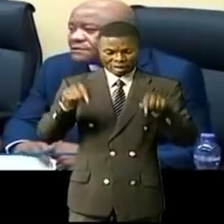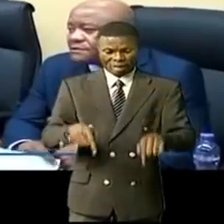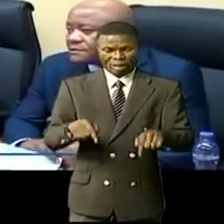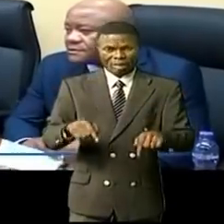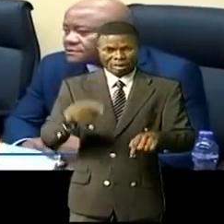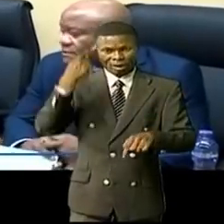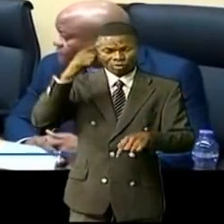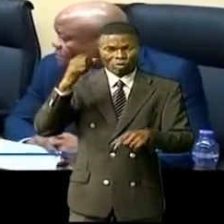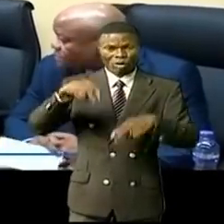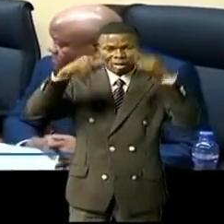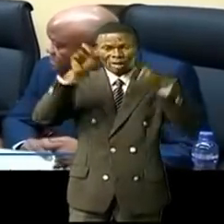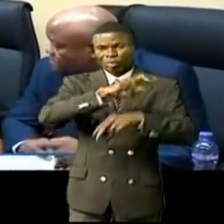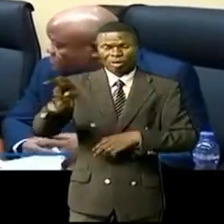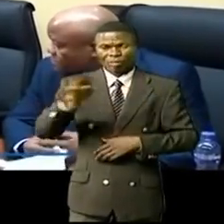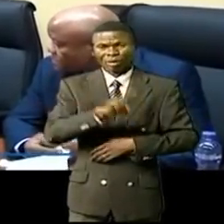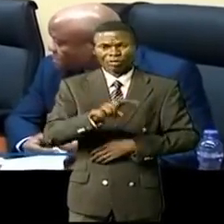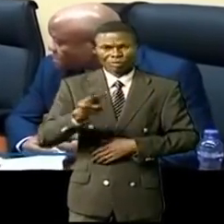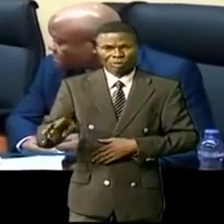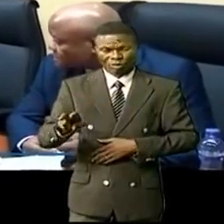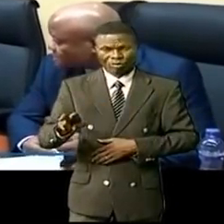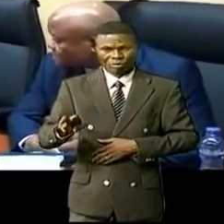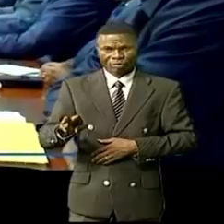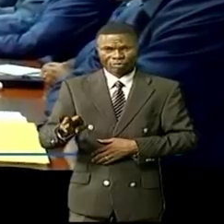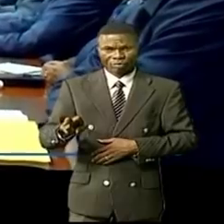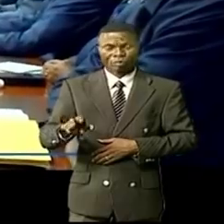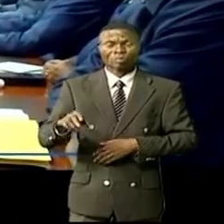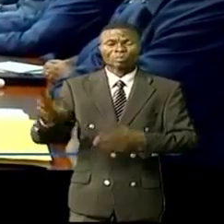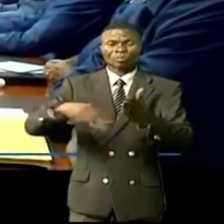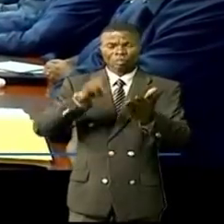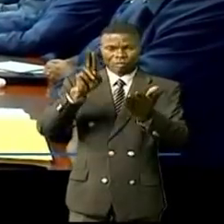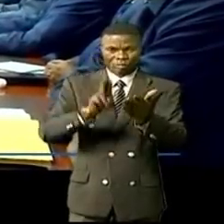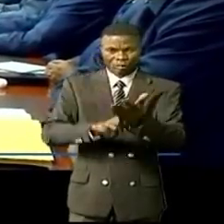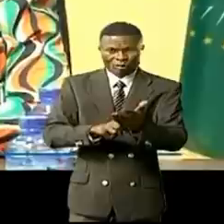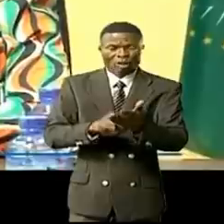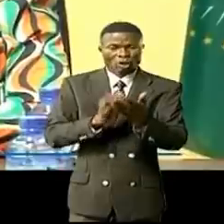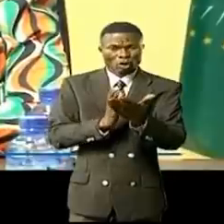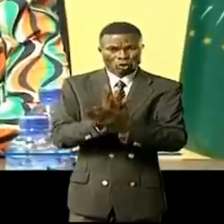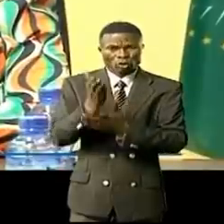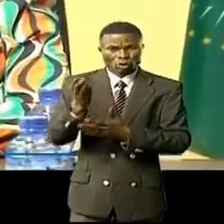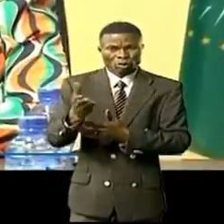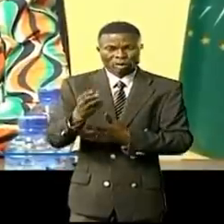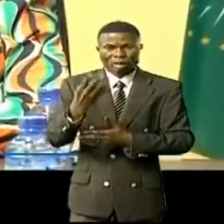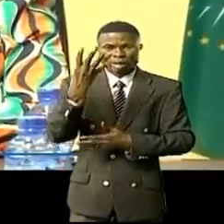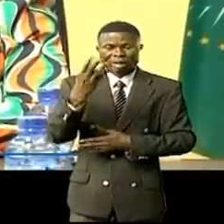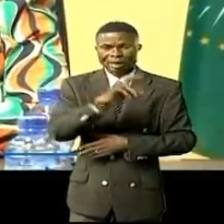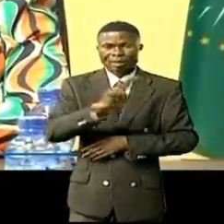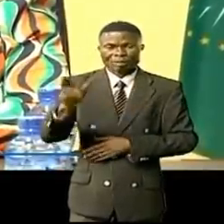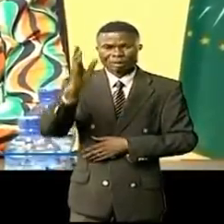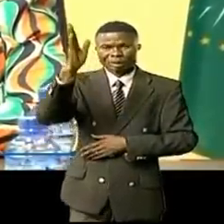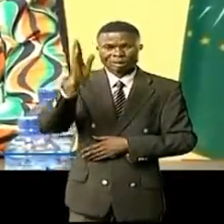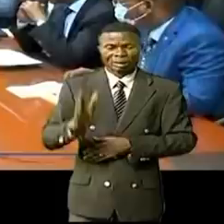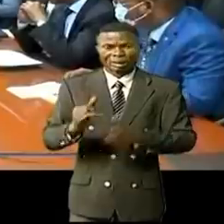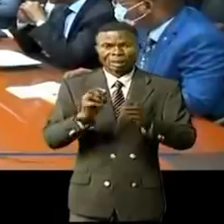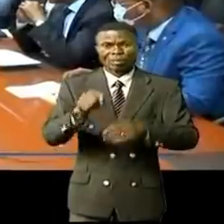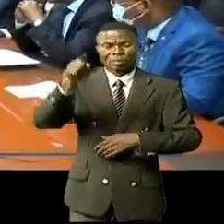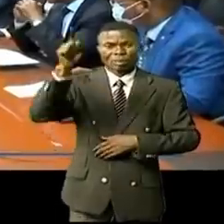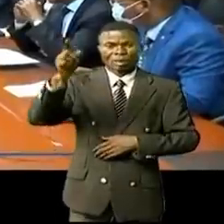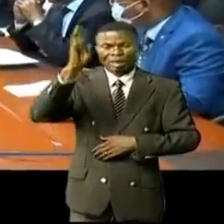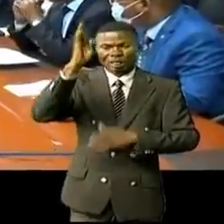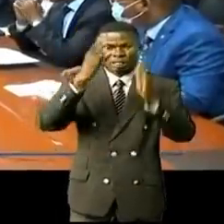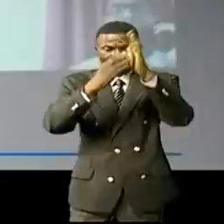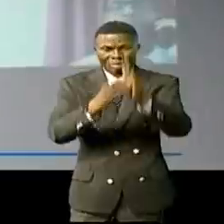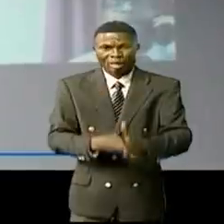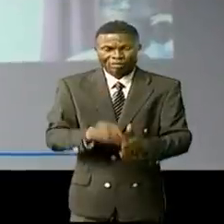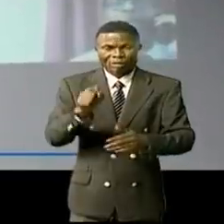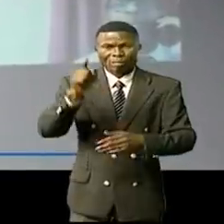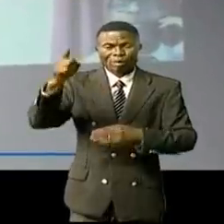pour l'exercice 2022. Selon que les assignations sont de l'ordre de 4 565 milliards 900 millions de francs